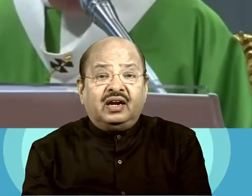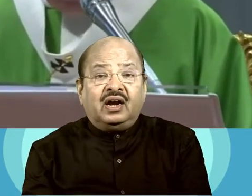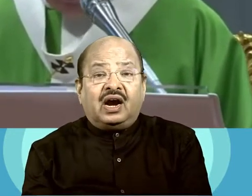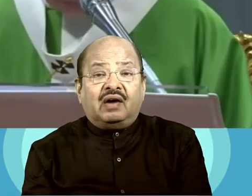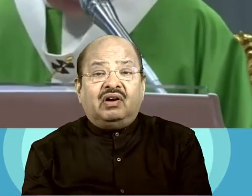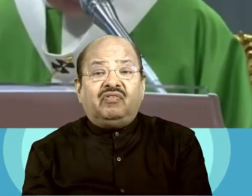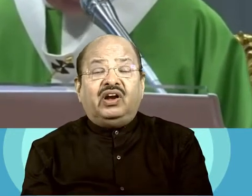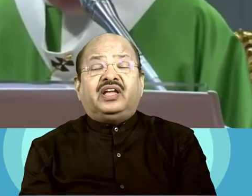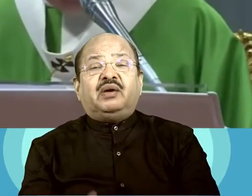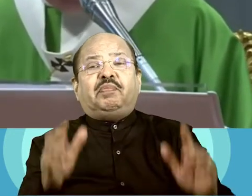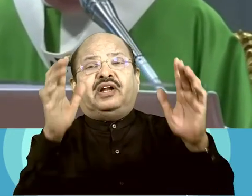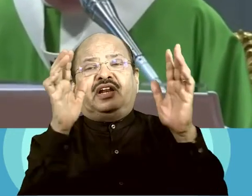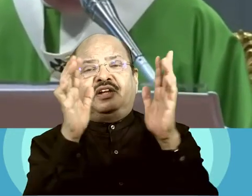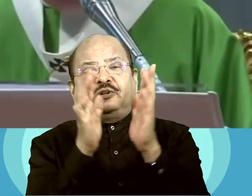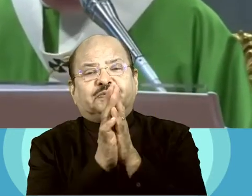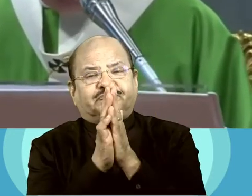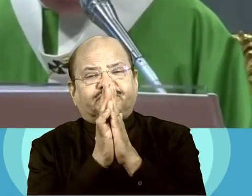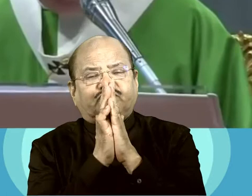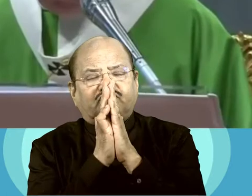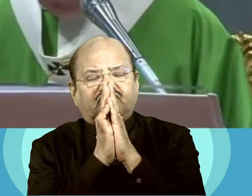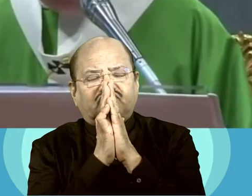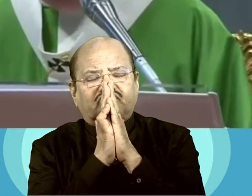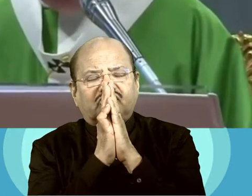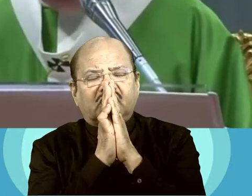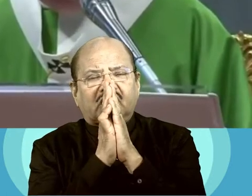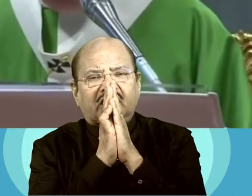വളർന്നുകൊണ്ടിരിക്കാൻ അവൾ വിളിക്കപ്പെട്ടിരിക്കുന്നു.